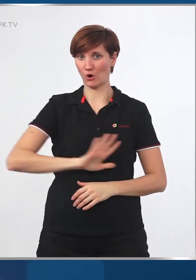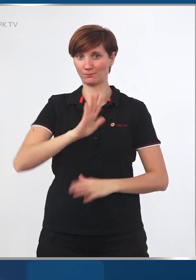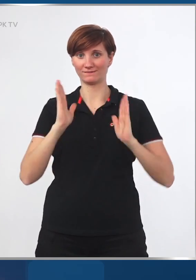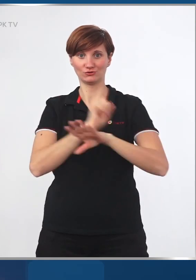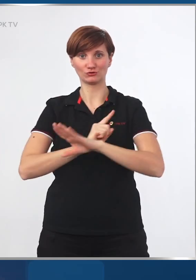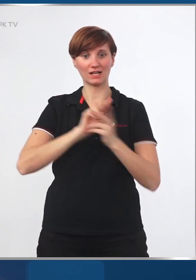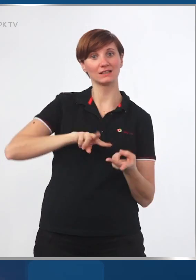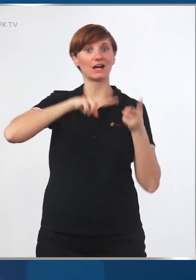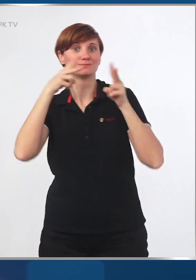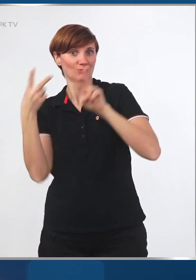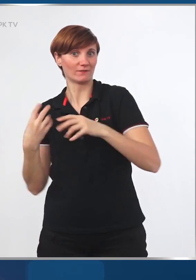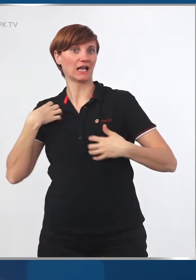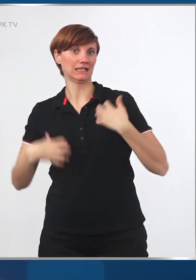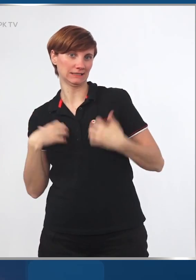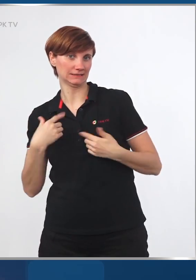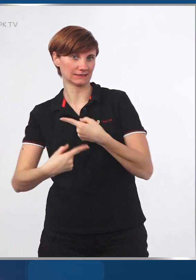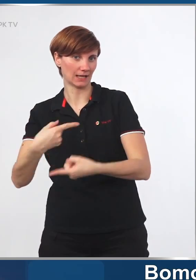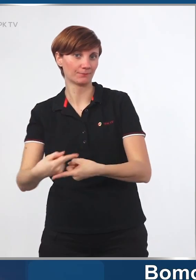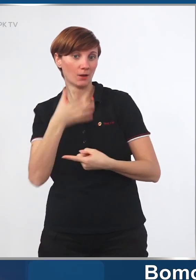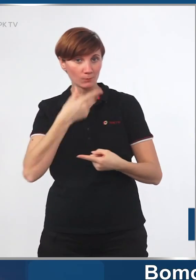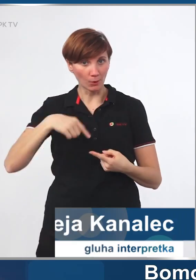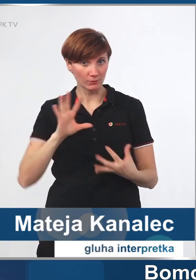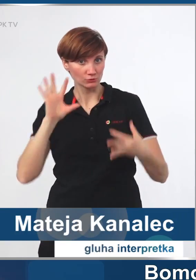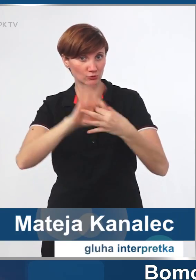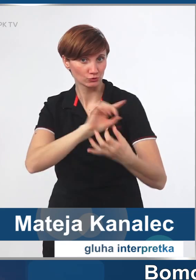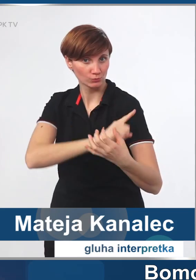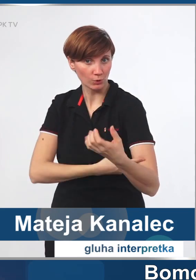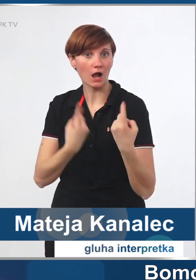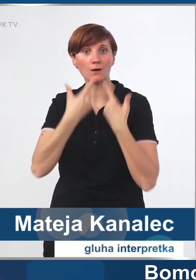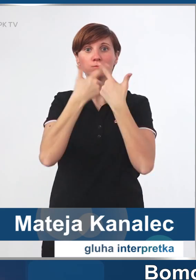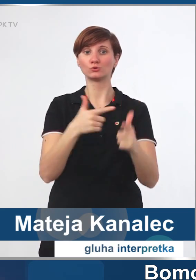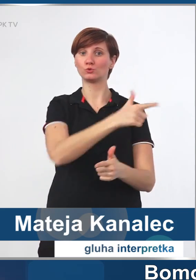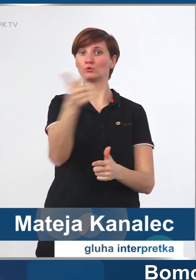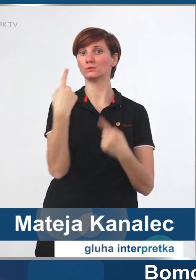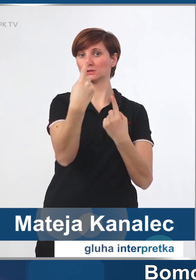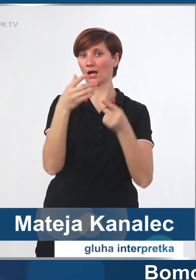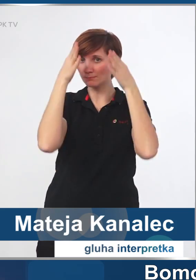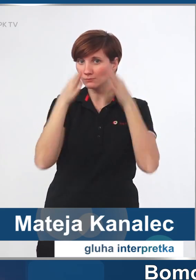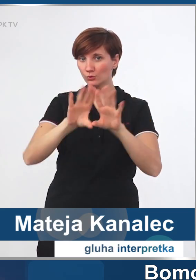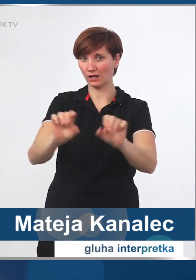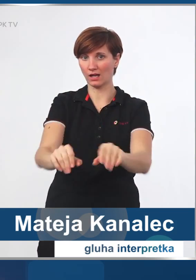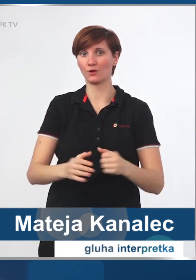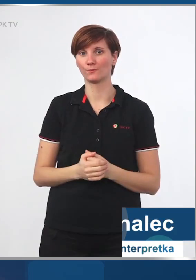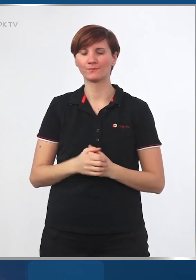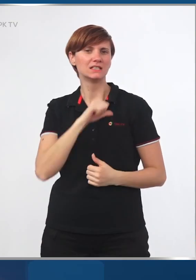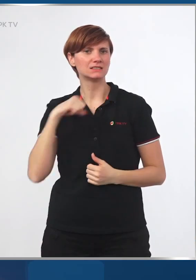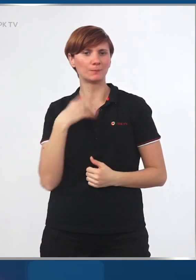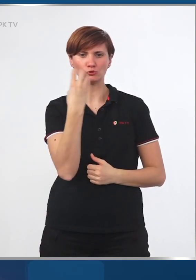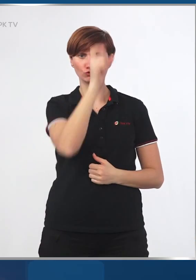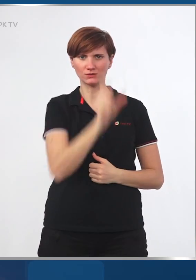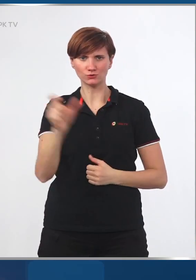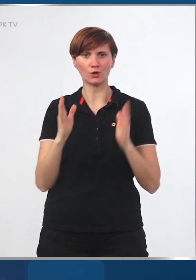Europe is amidst a transformational crisis. Do we pull together or do we let others deal with it?